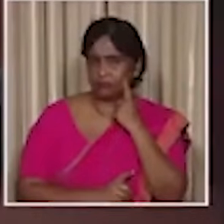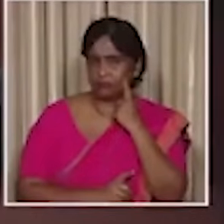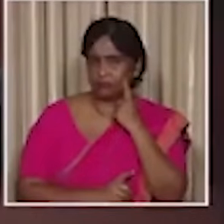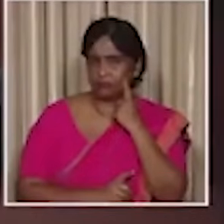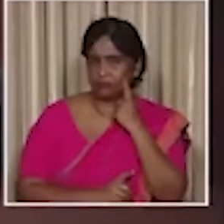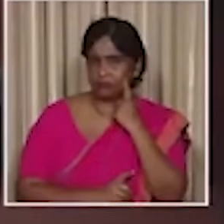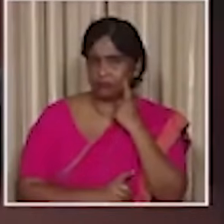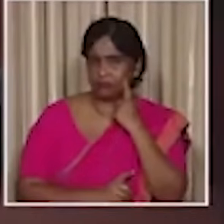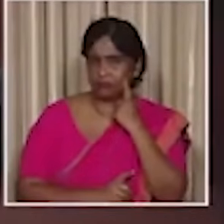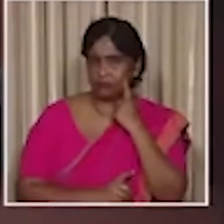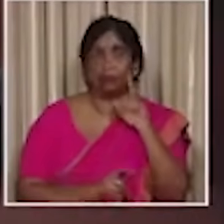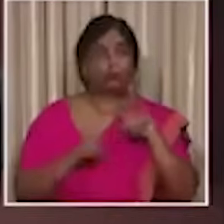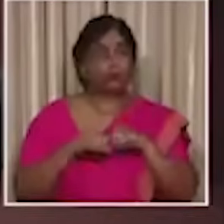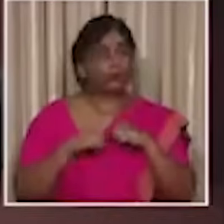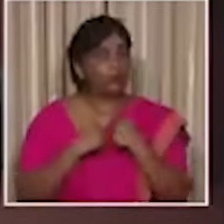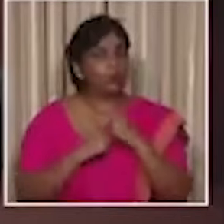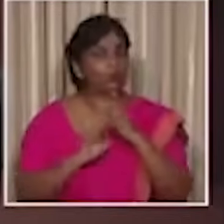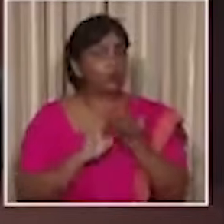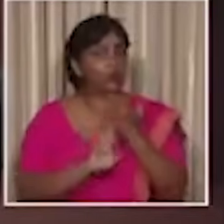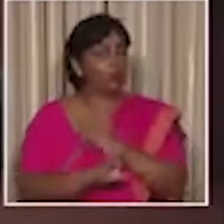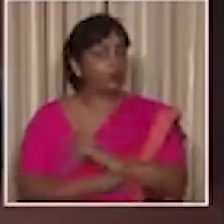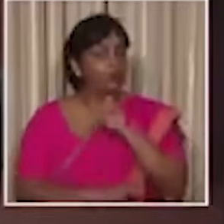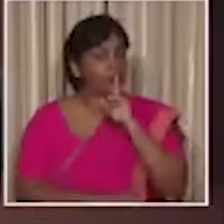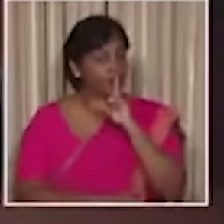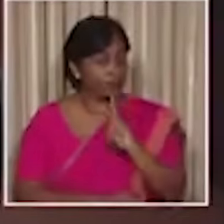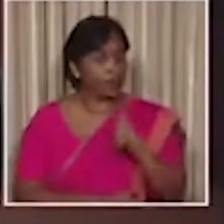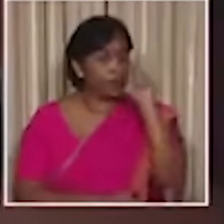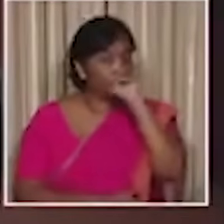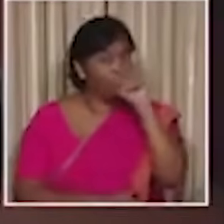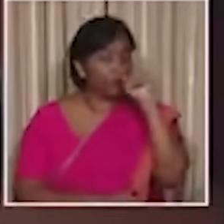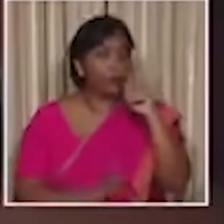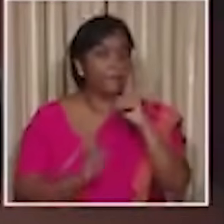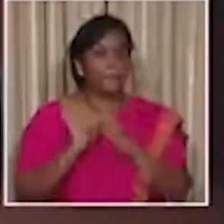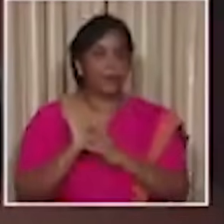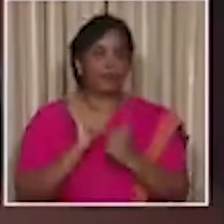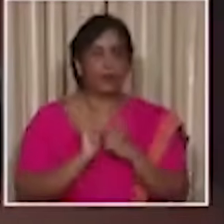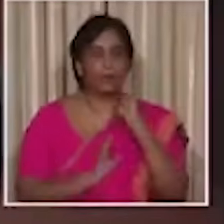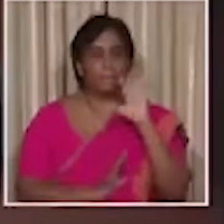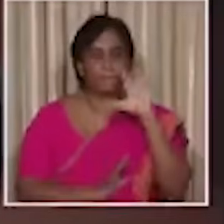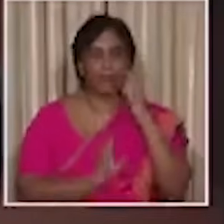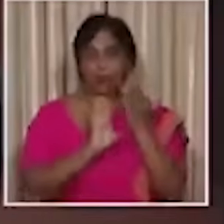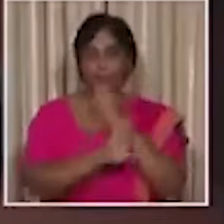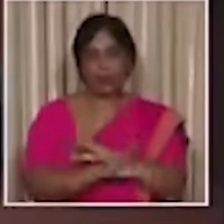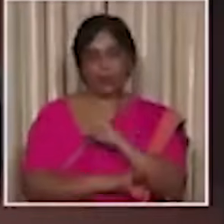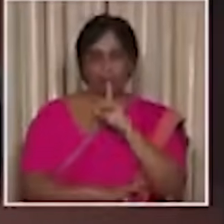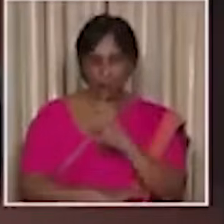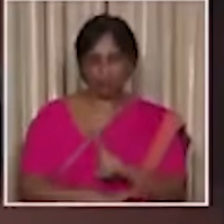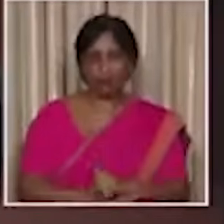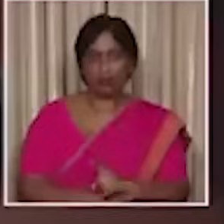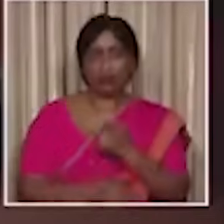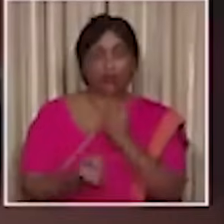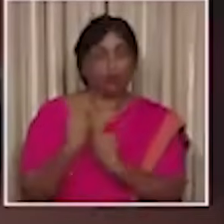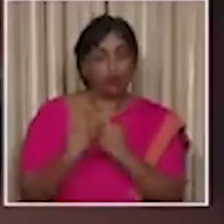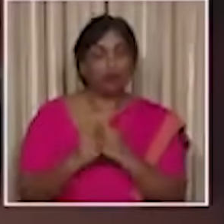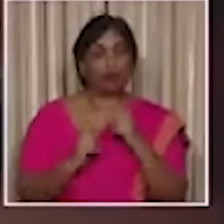bagi. Hebat sama agama kita kaninda wasir dilat ini, masa kita metik tu pan dah. Ekat mereka kanimi aiti ini